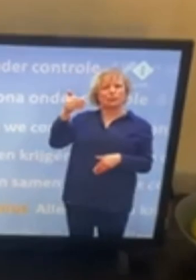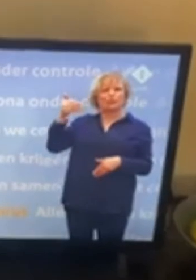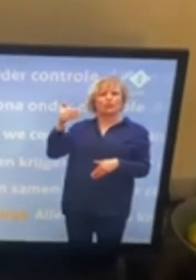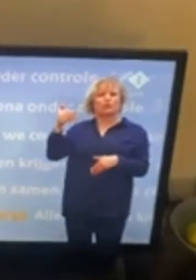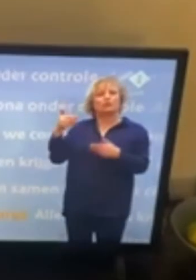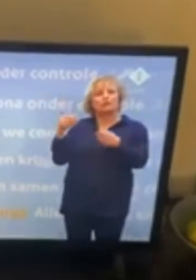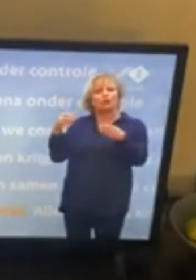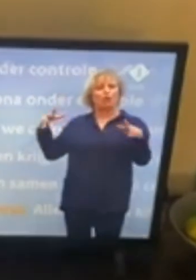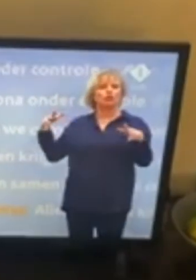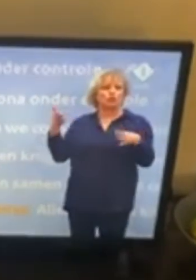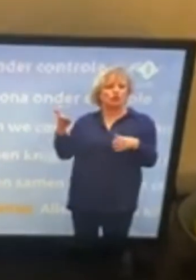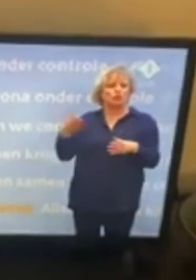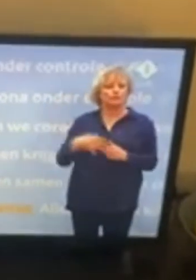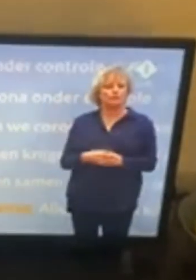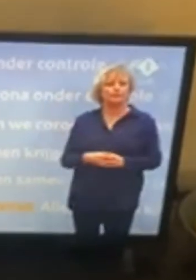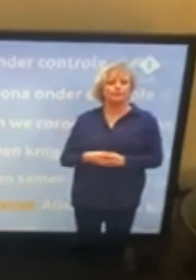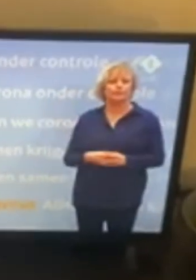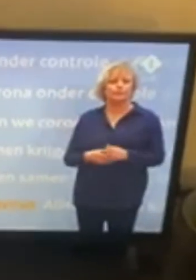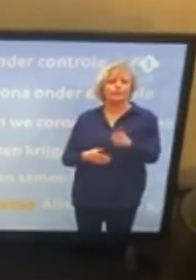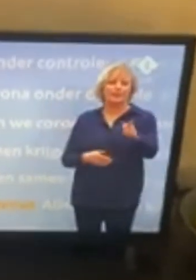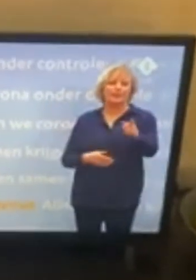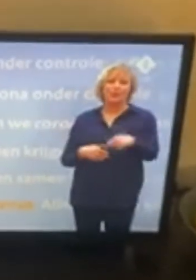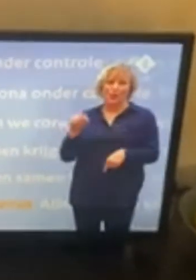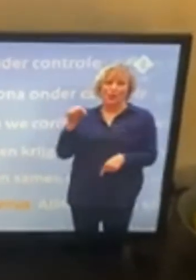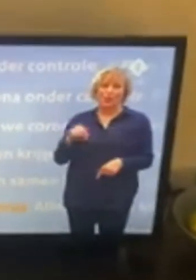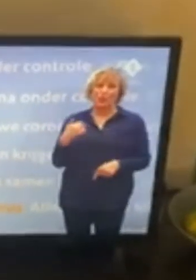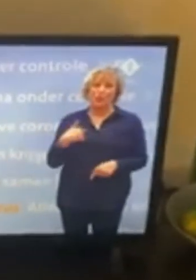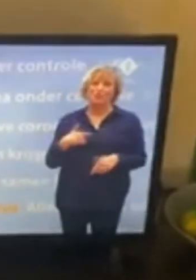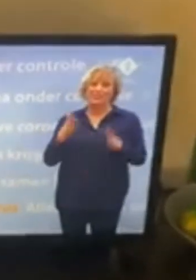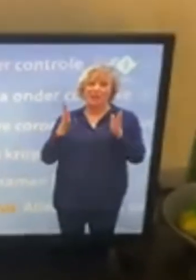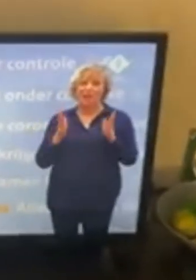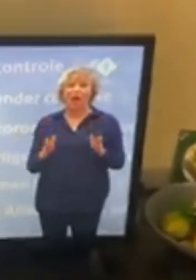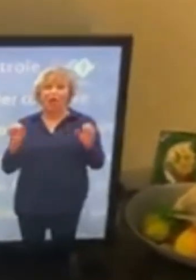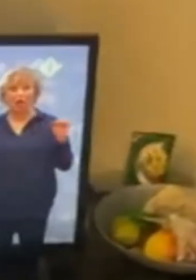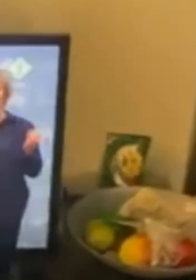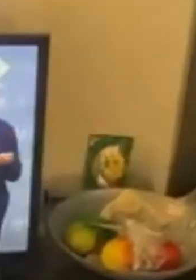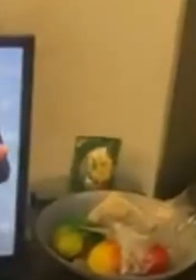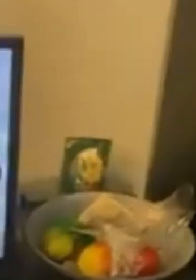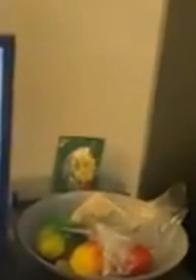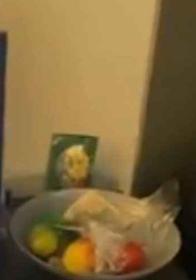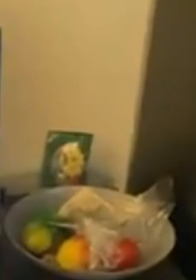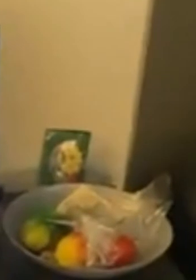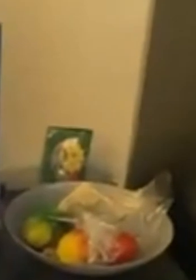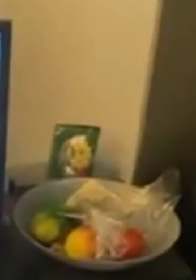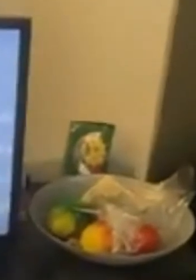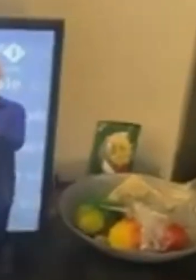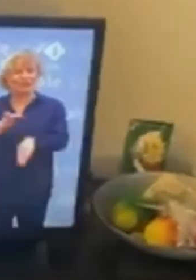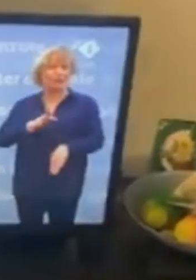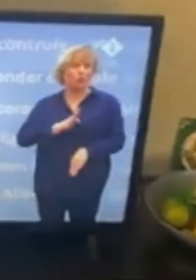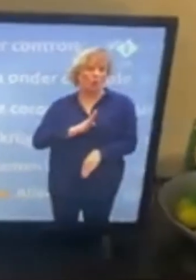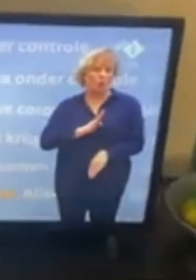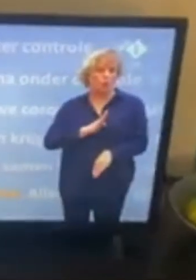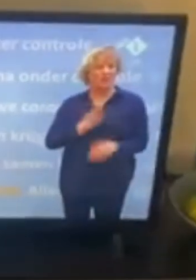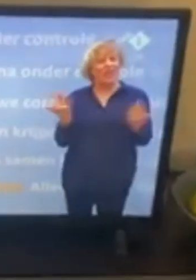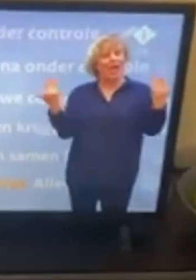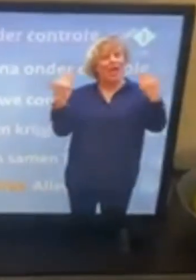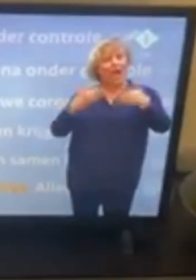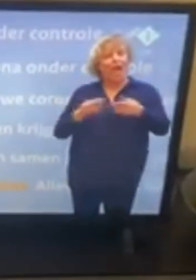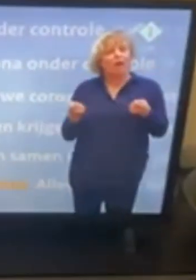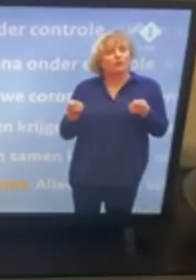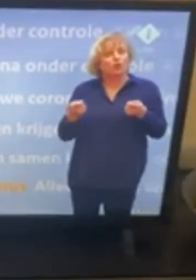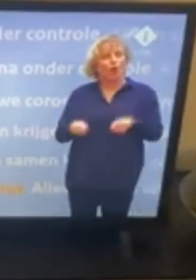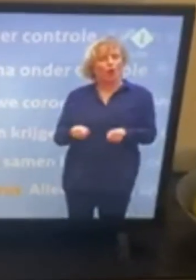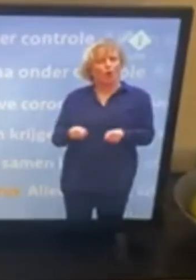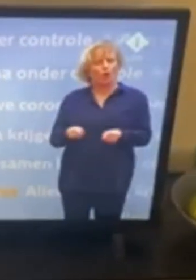is natuurlijk een keerzijde. Een hoop mensen hebben het nu al moeilijk vanwege de lockdown. Absoluut. Ook psychisch. Snuiven. Ja. Zo'n avondklok kan